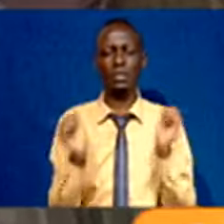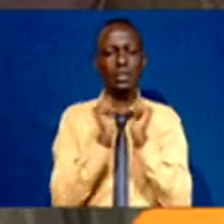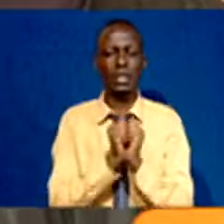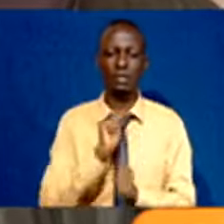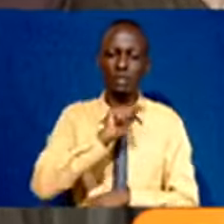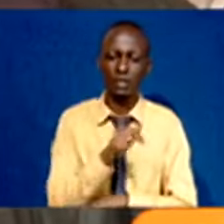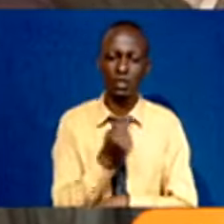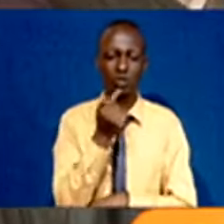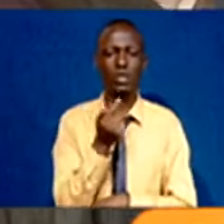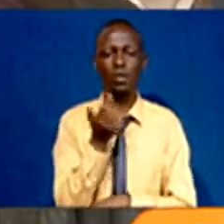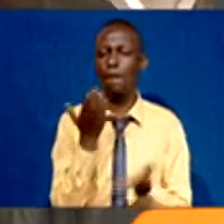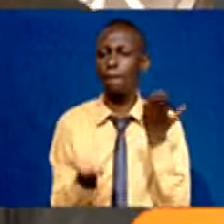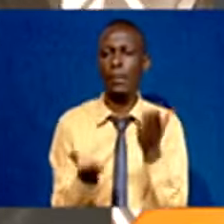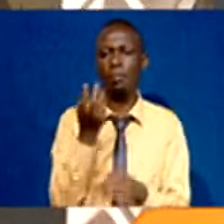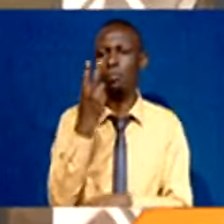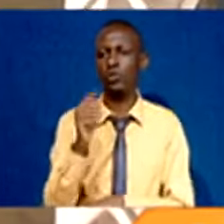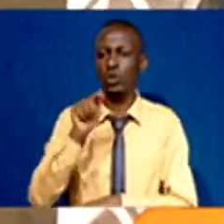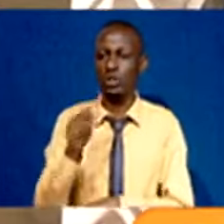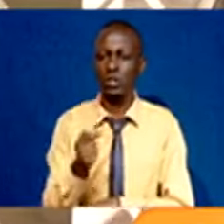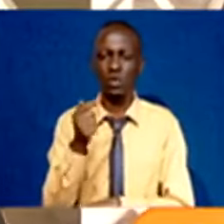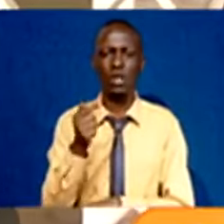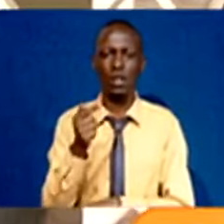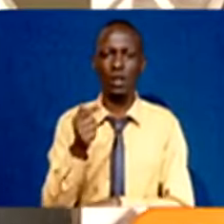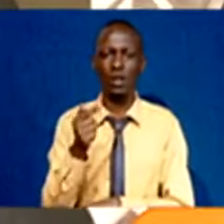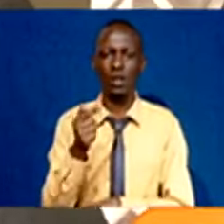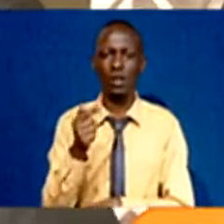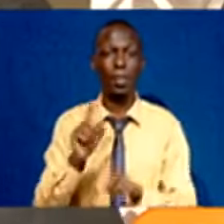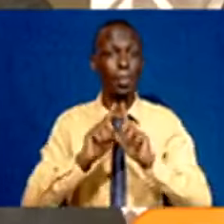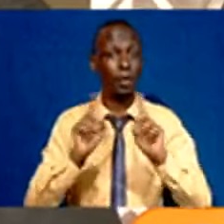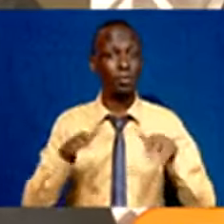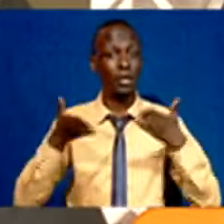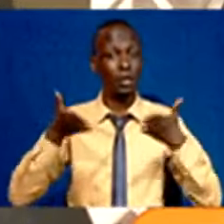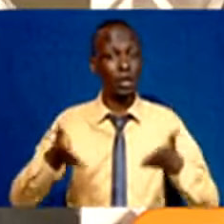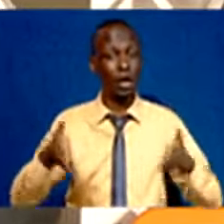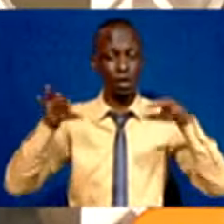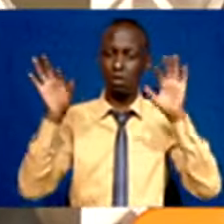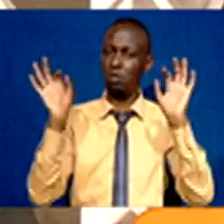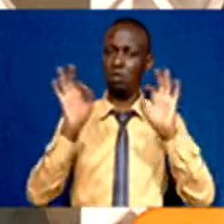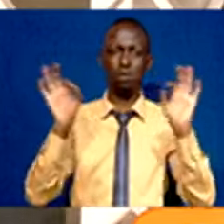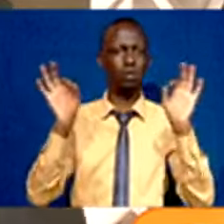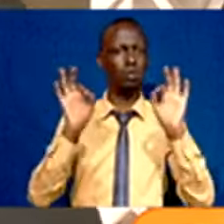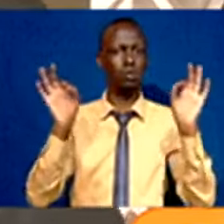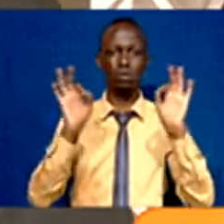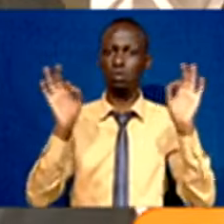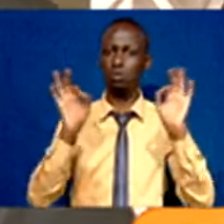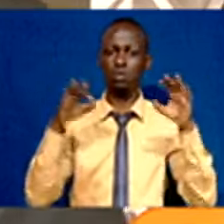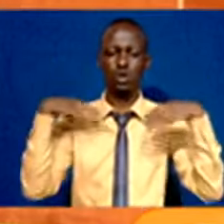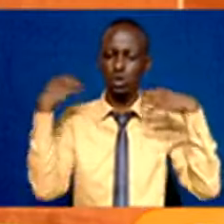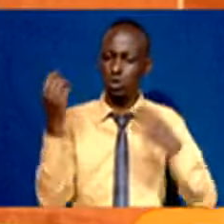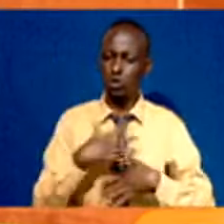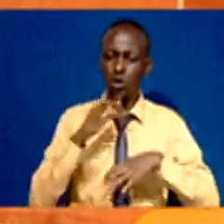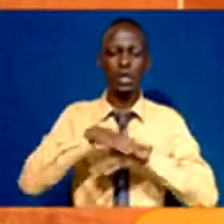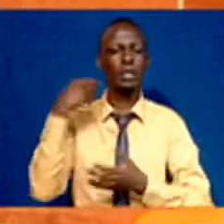10,000 ama 20,000 hapo katikati. Lakini sasa maajabu ni kwamba saa hii tuna register